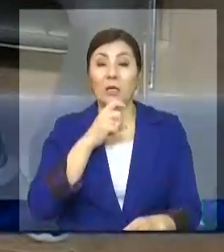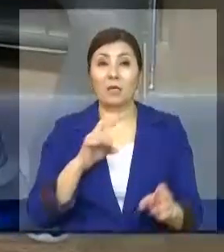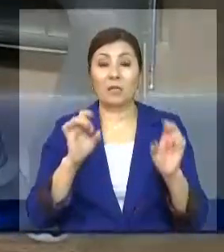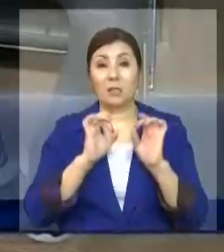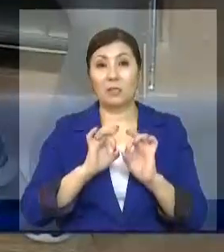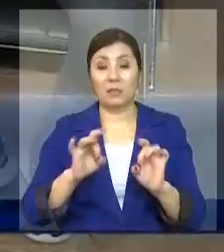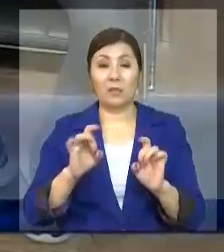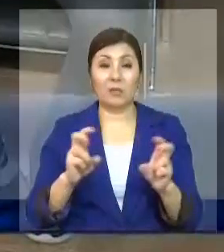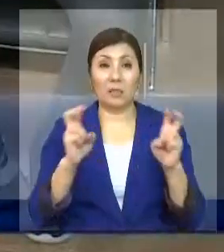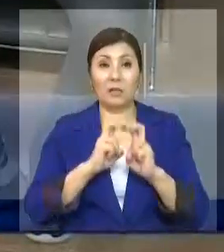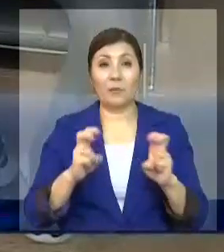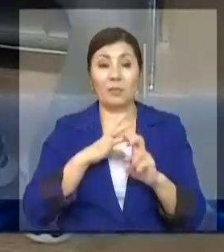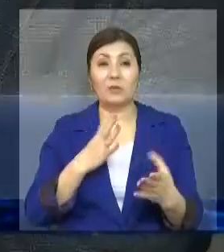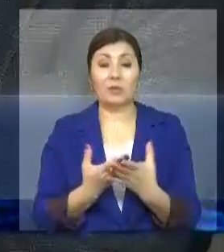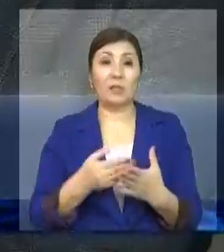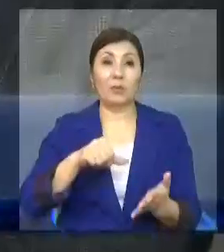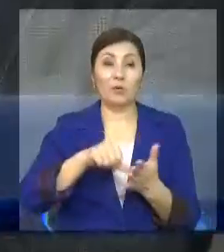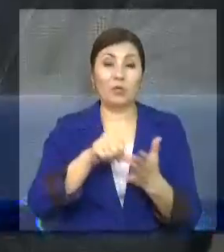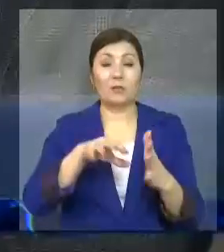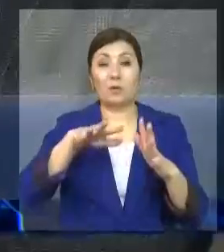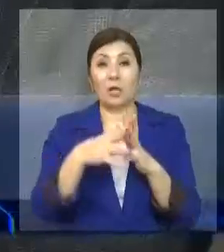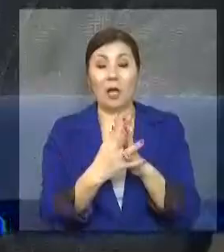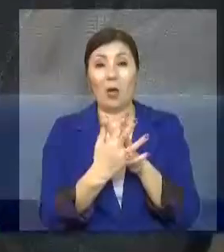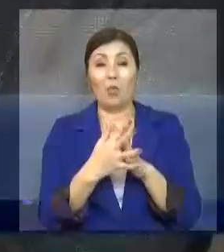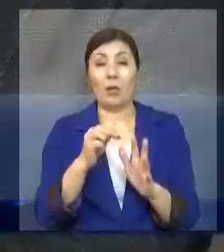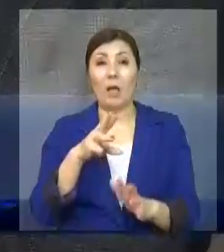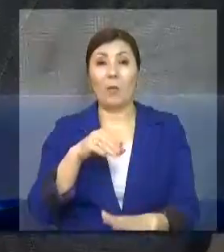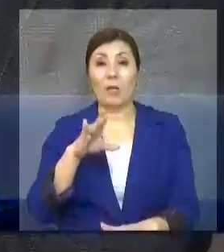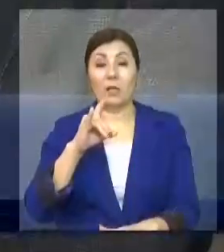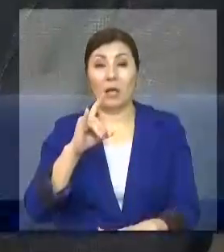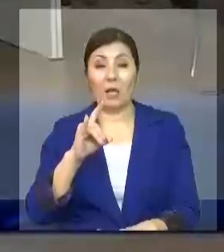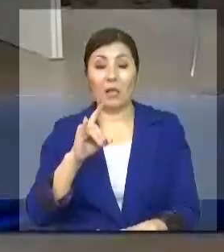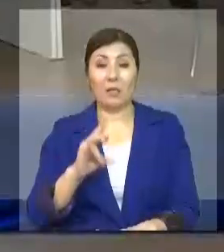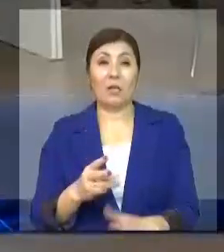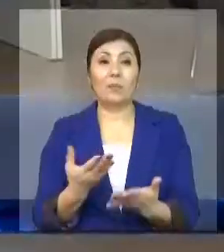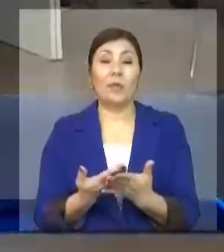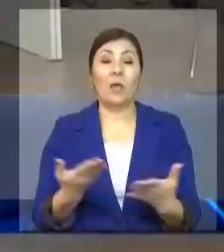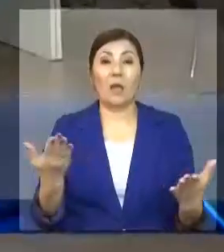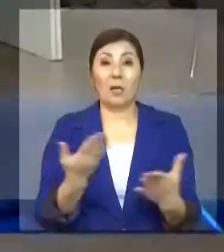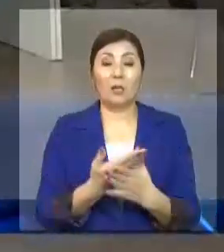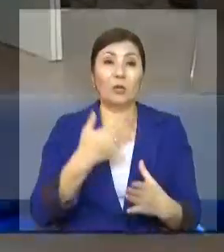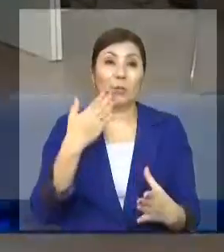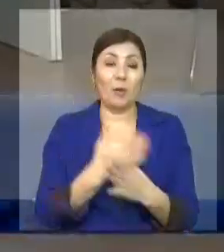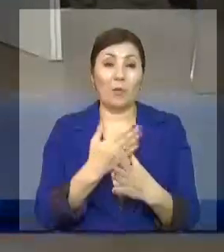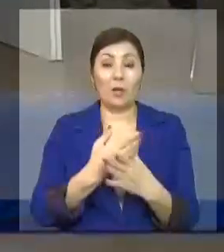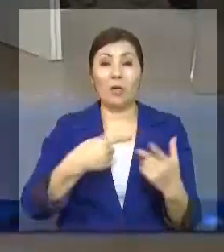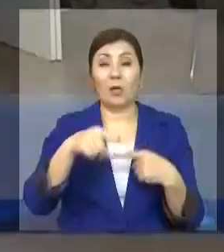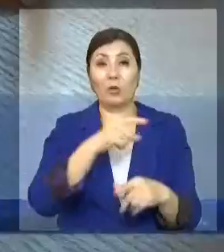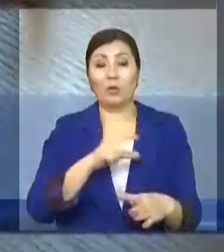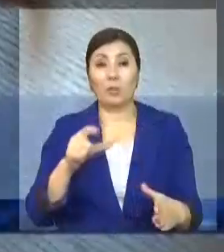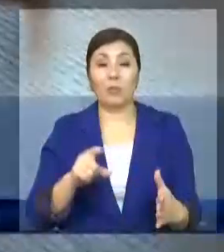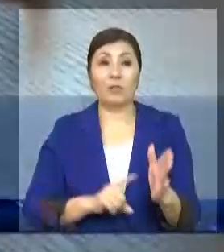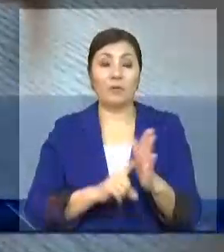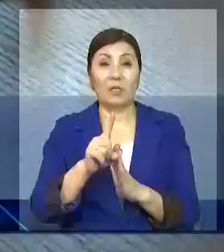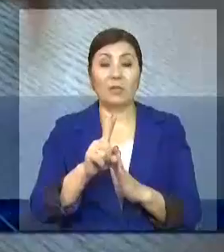предпринимателей активно участвует в реализации проекта АО «Аманате». Разработан алгоритм сопровождения участников, начиная с консультации и заканчивая